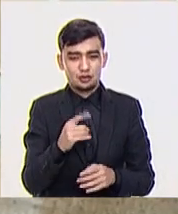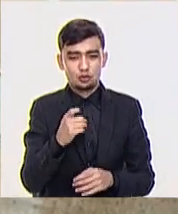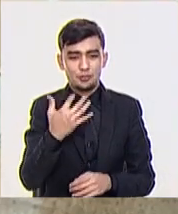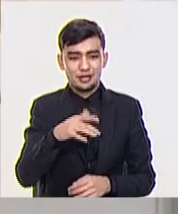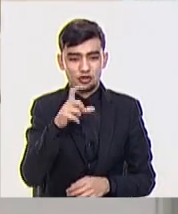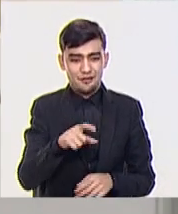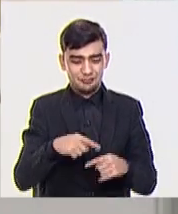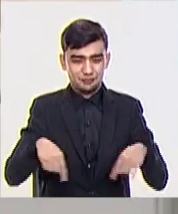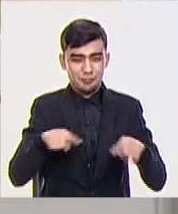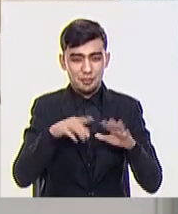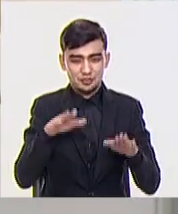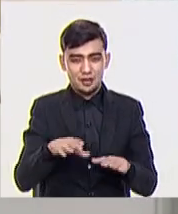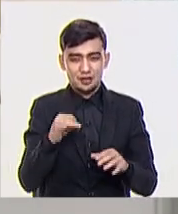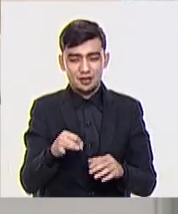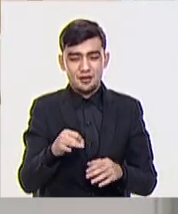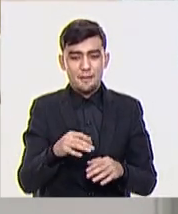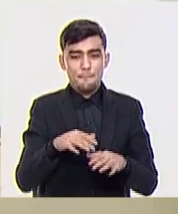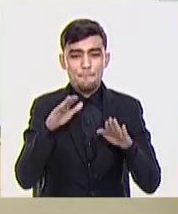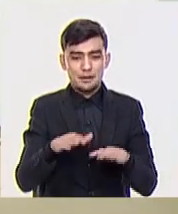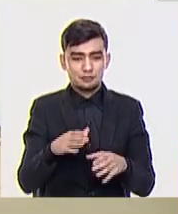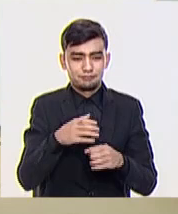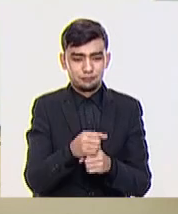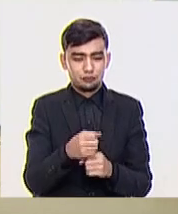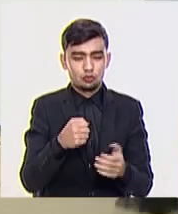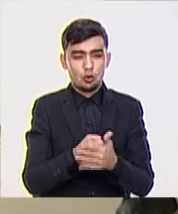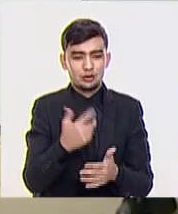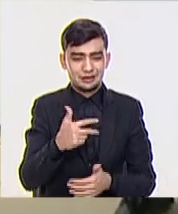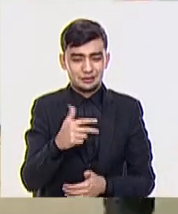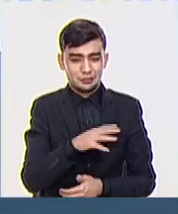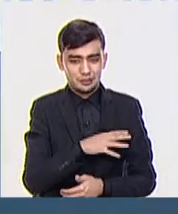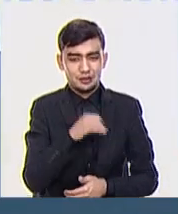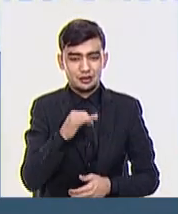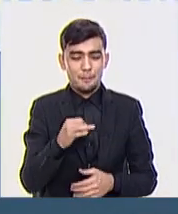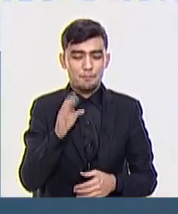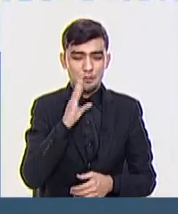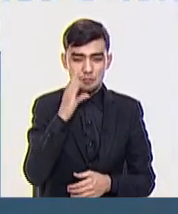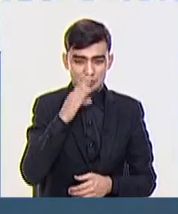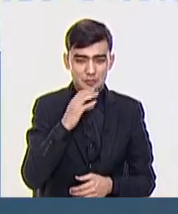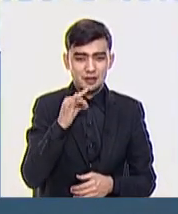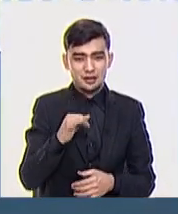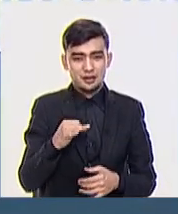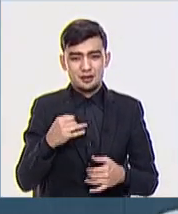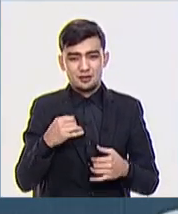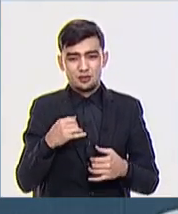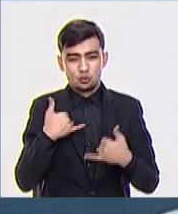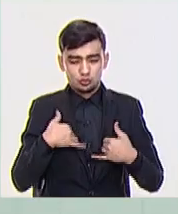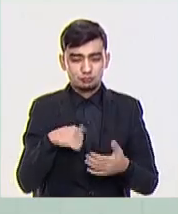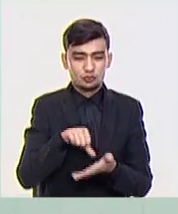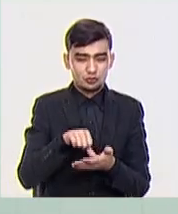человек. Количество мест сократили до 30. Родителям и учителям присутствовать на ЕНТ запретили.